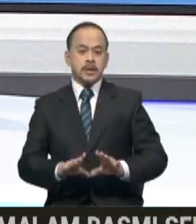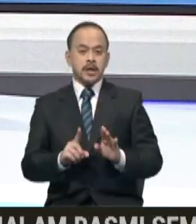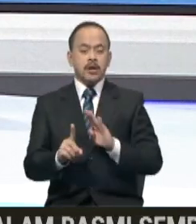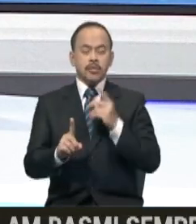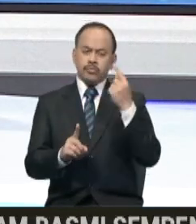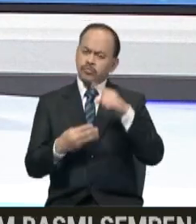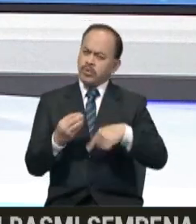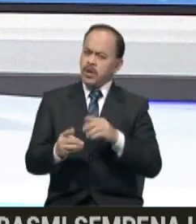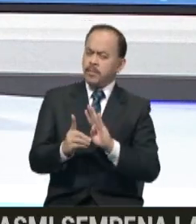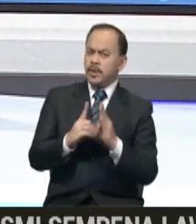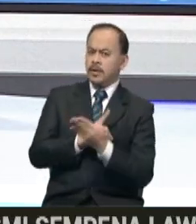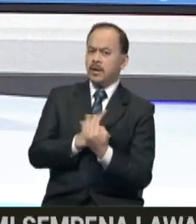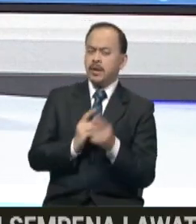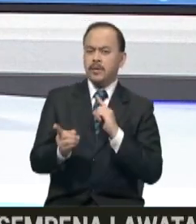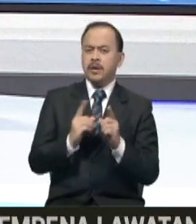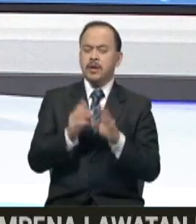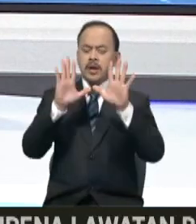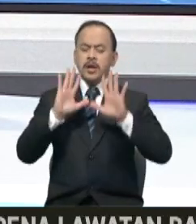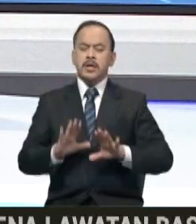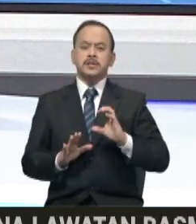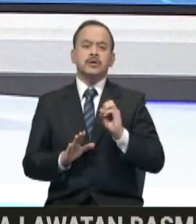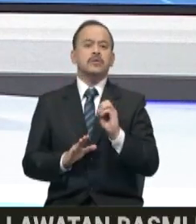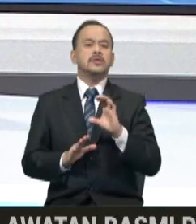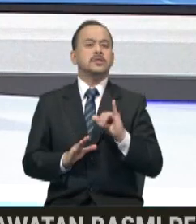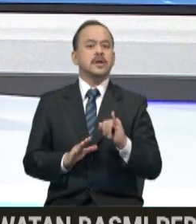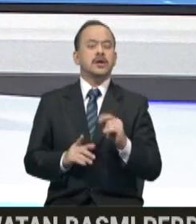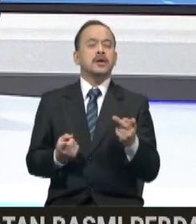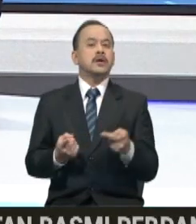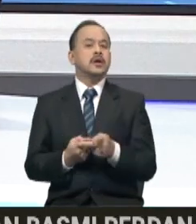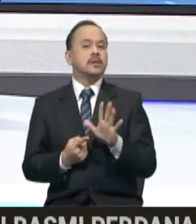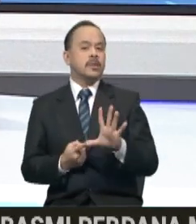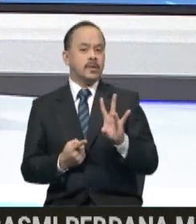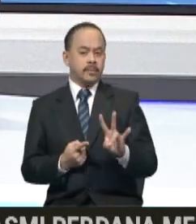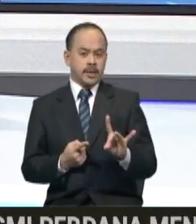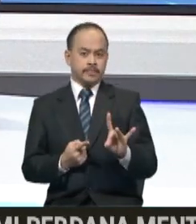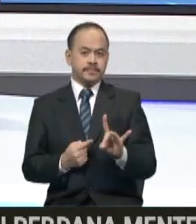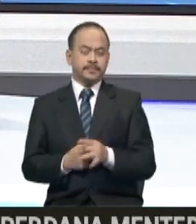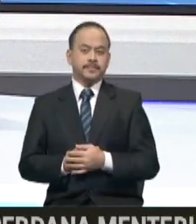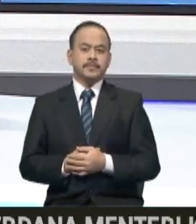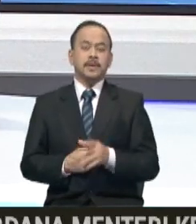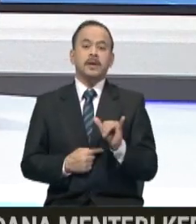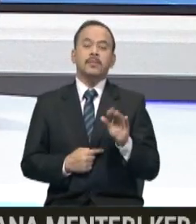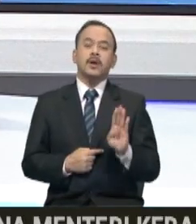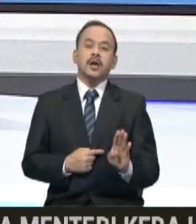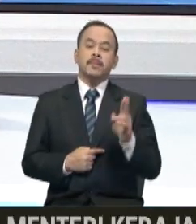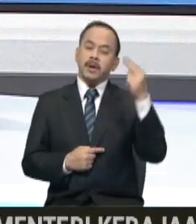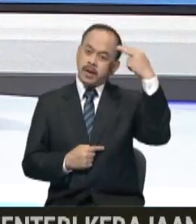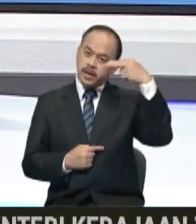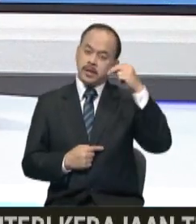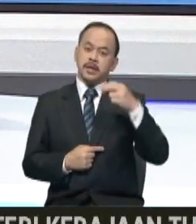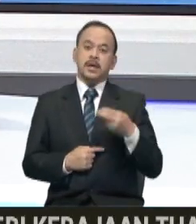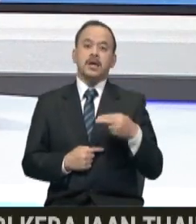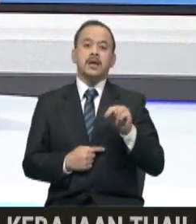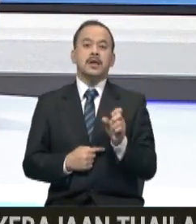Kebudayaan dan Penerangan ASEAN COCI ke-58. Yang Berhormat Datuk Seri Setia Awang Haji Nazmi bin